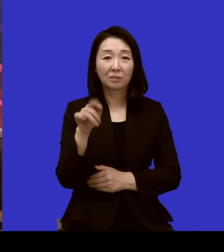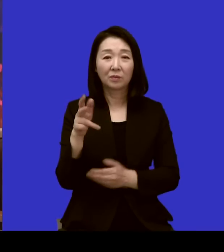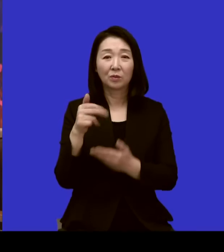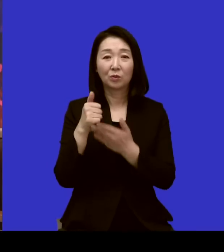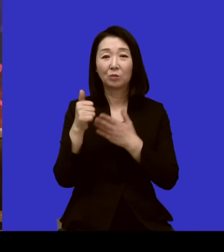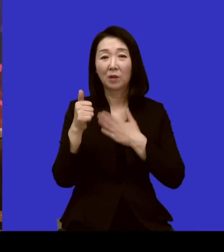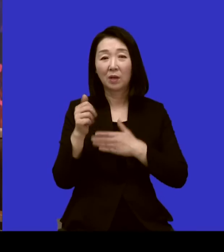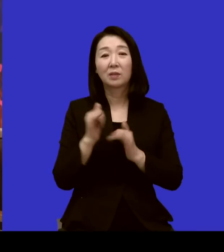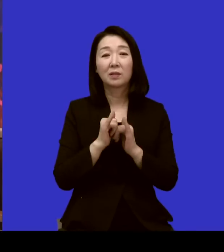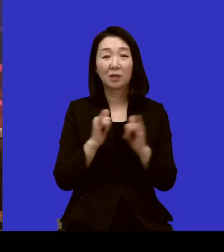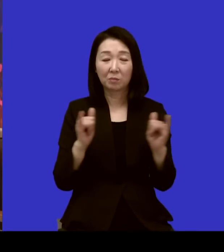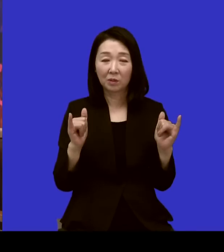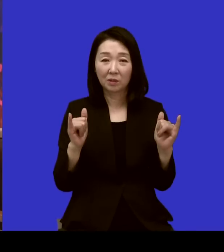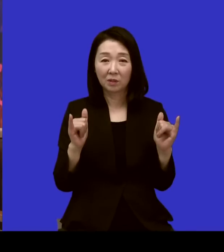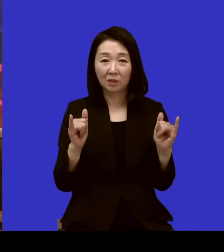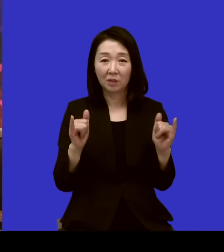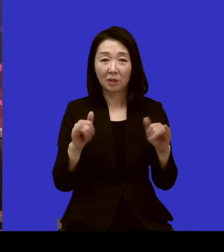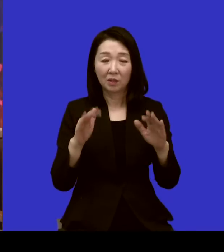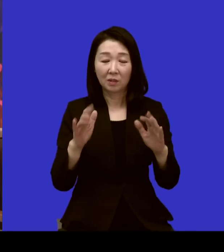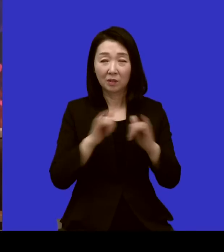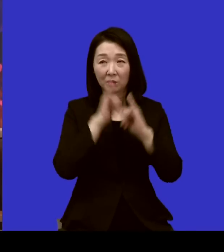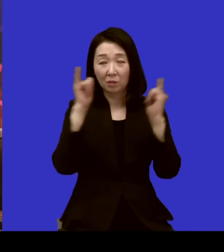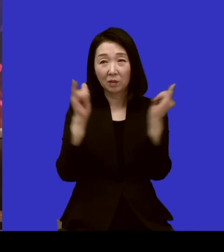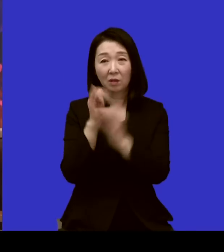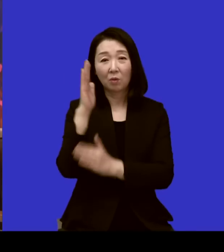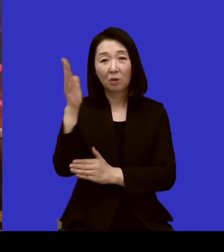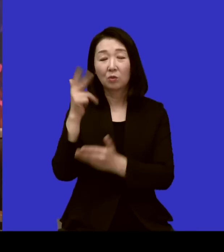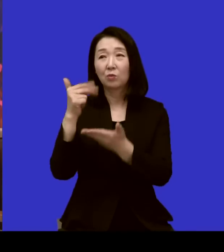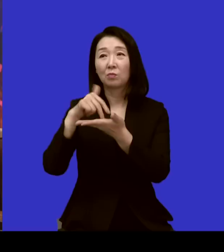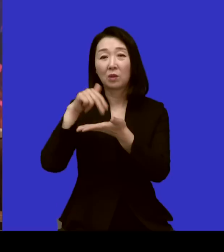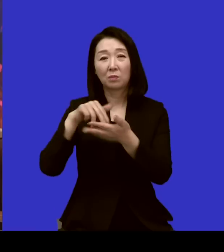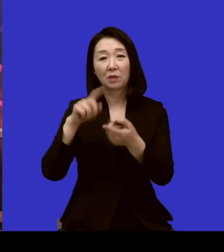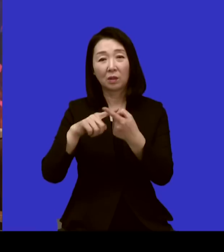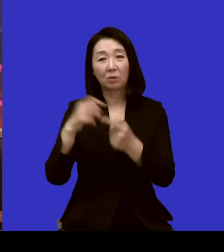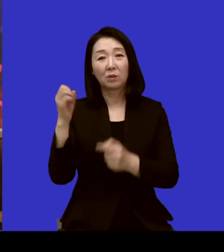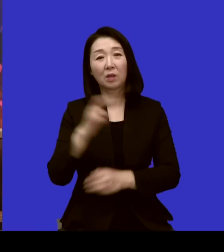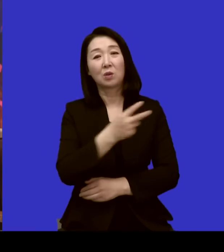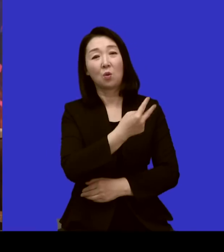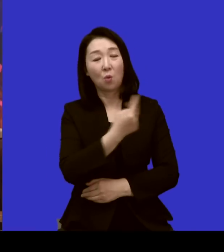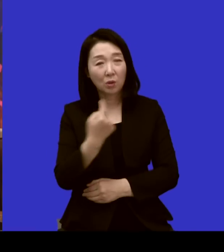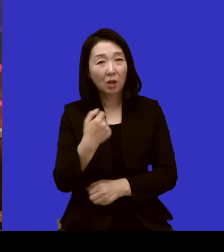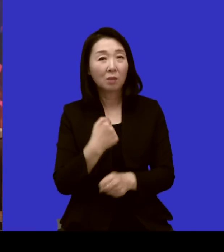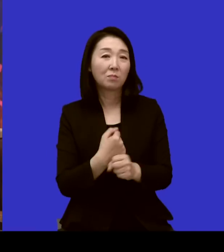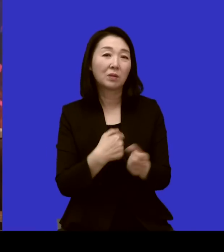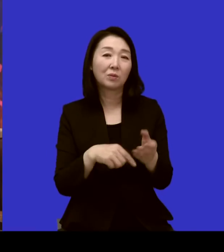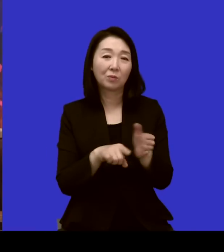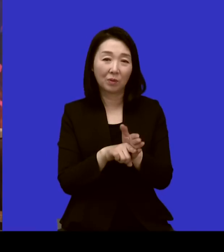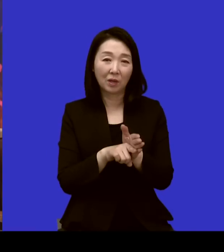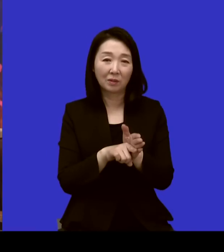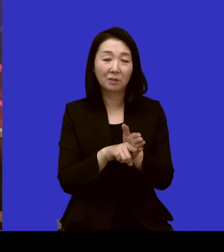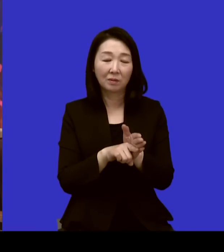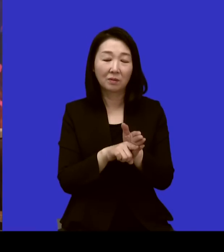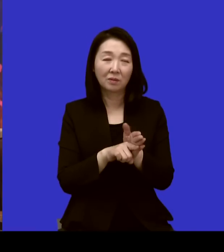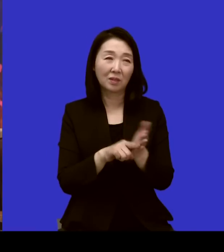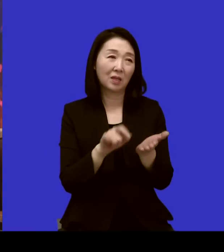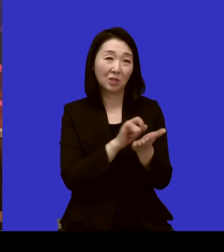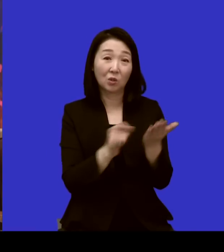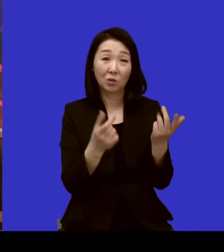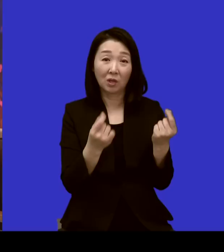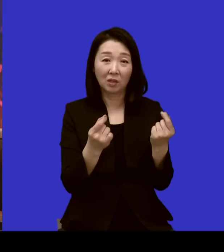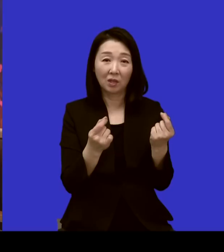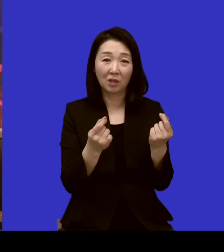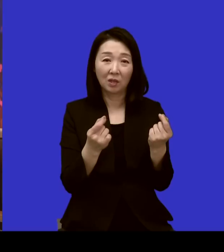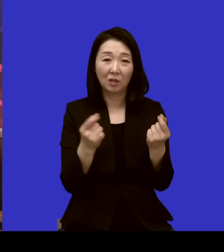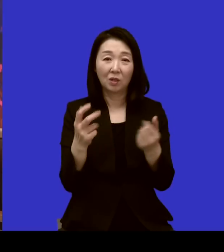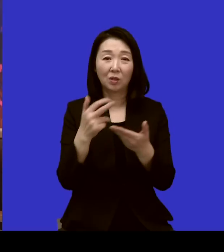주님을 아는 사람이 지금의 사회 이야기를 주님의 시선으로 좀 다시 오게끔 하기 위한 그런 것 같아서 주님이